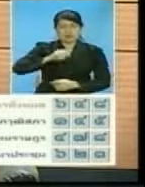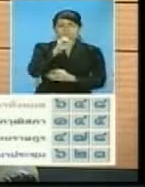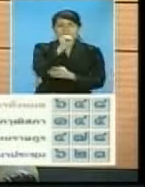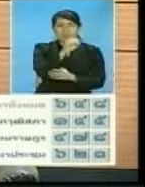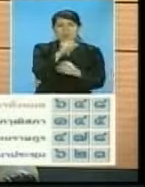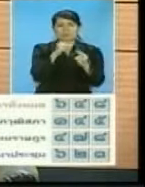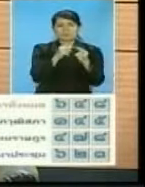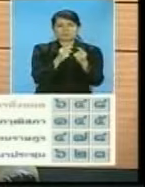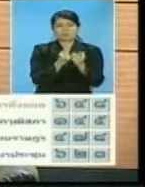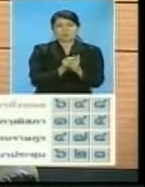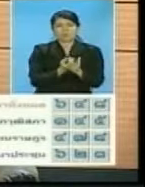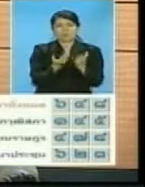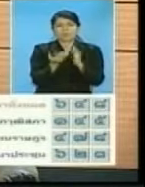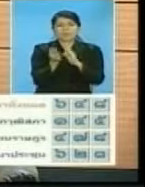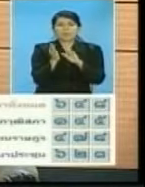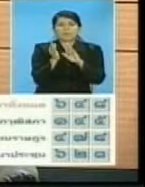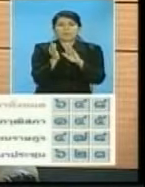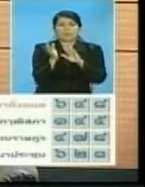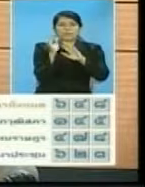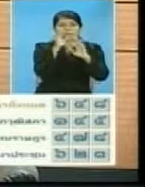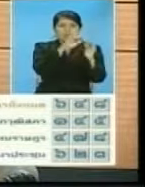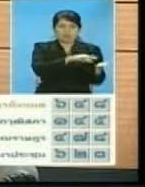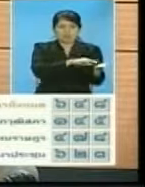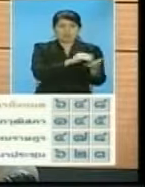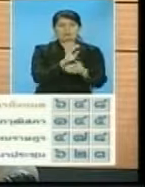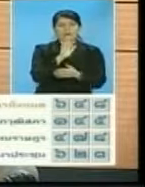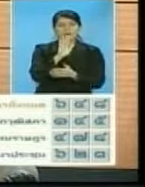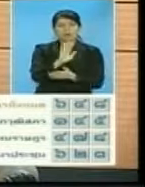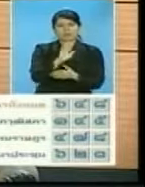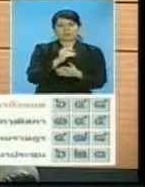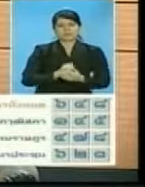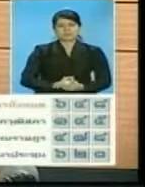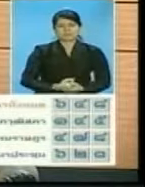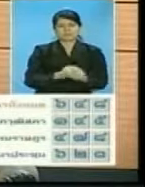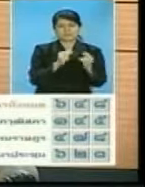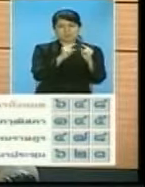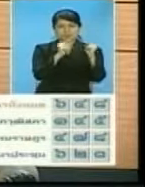ก็ต้องห้ามลักษณะต้องห้ามตามมาตรา100